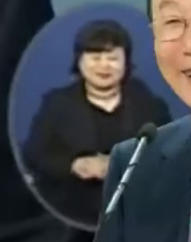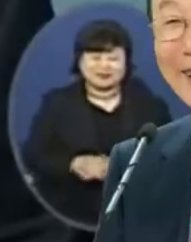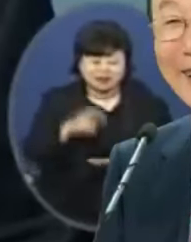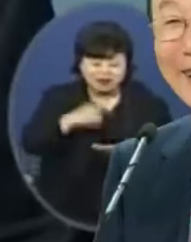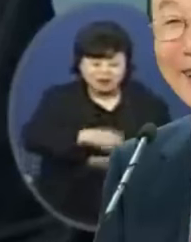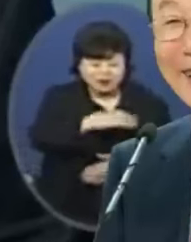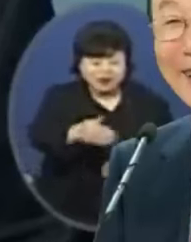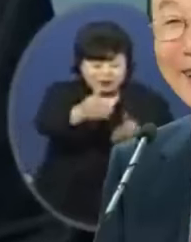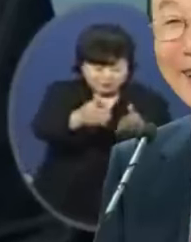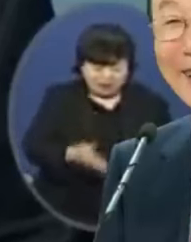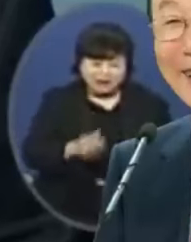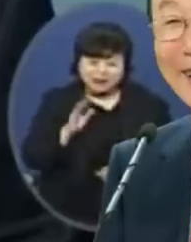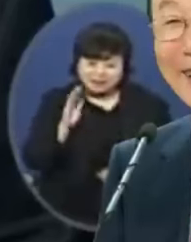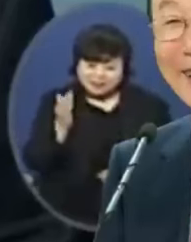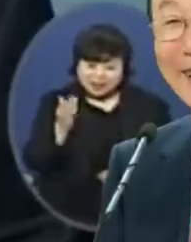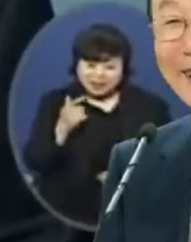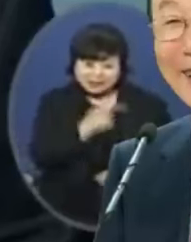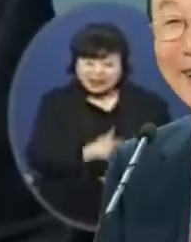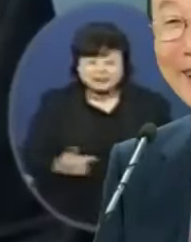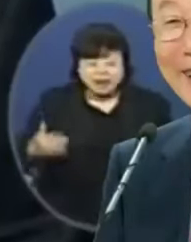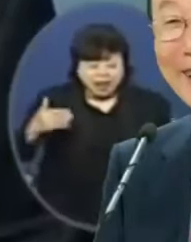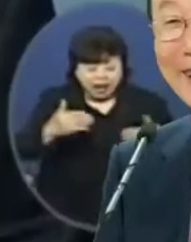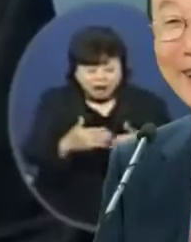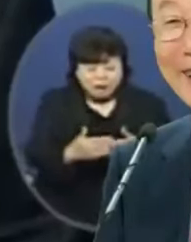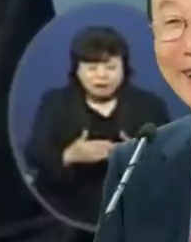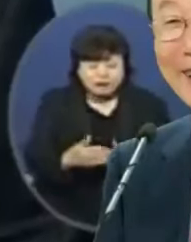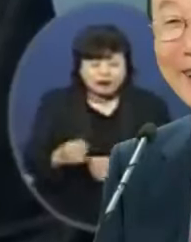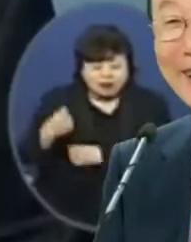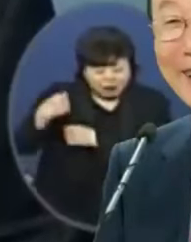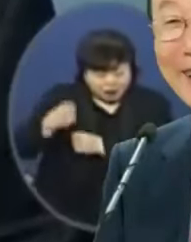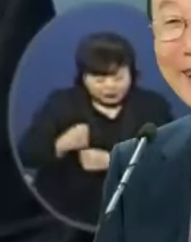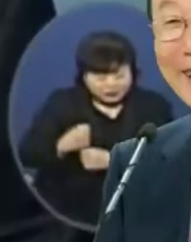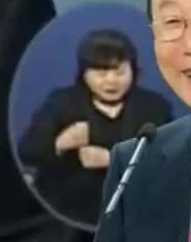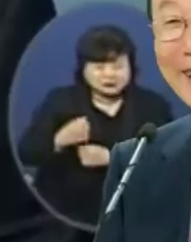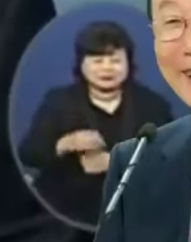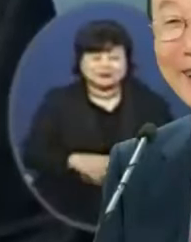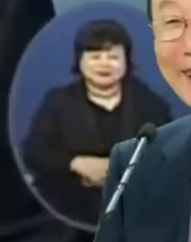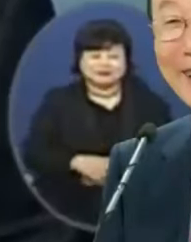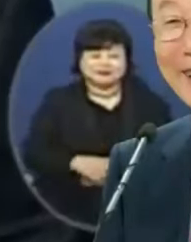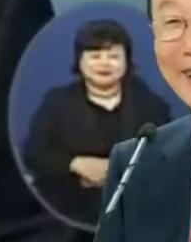언약궤로 받아들였었으면 가슴에 끌어안고 어깨에 걸머지고